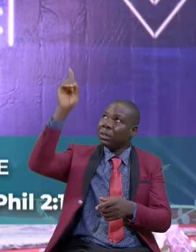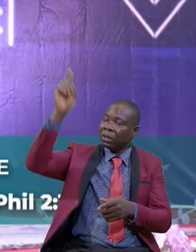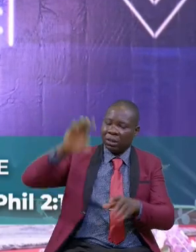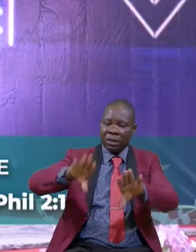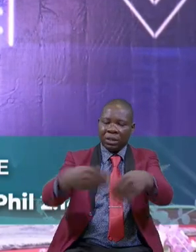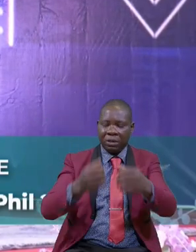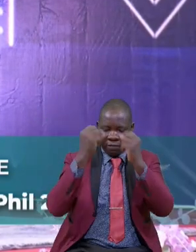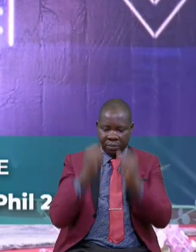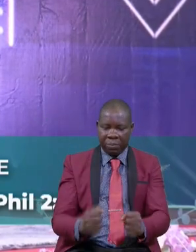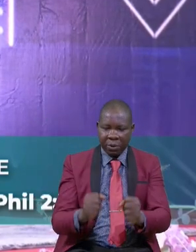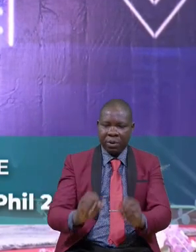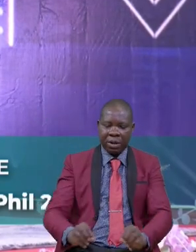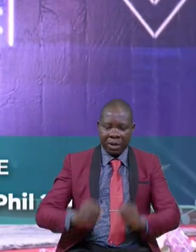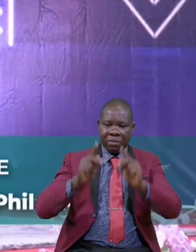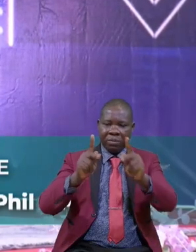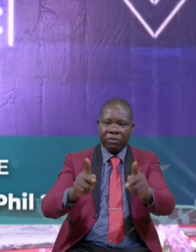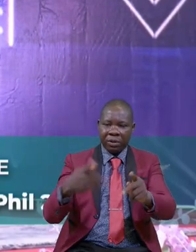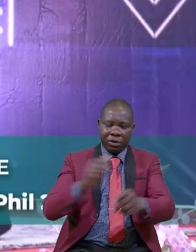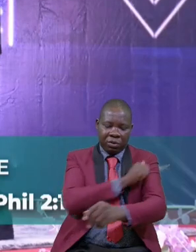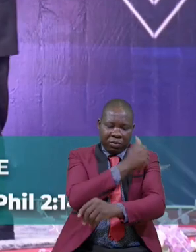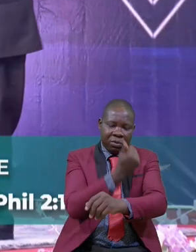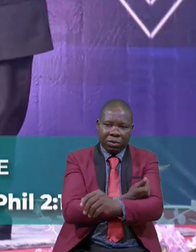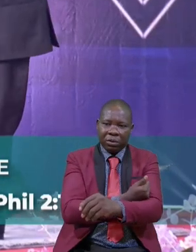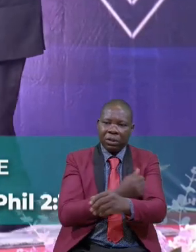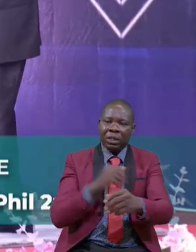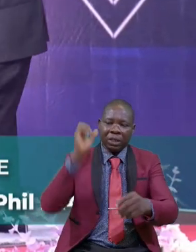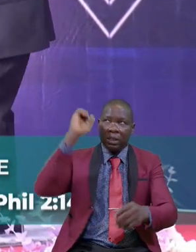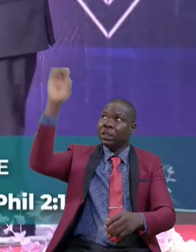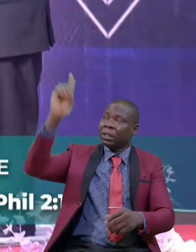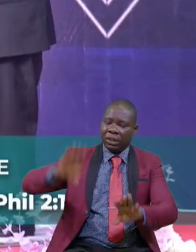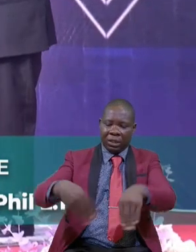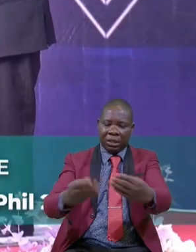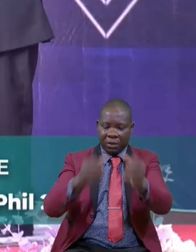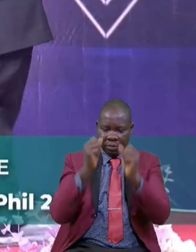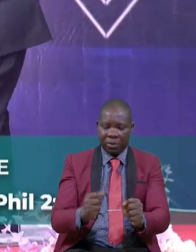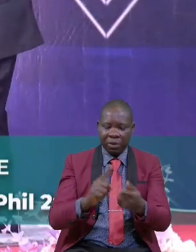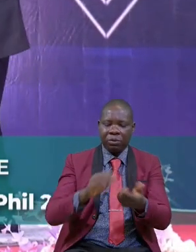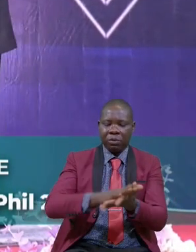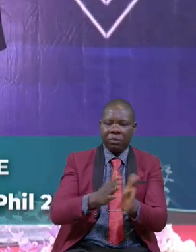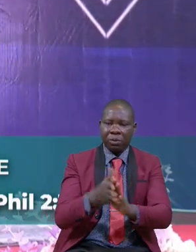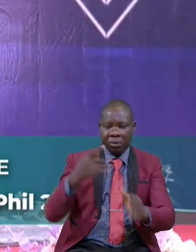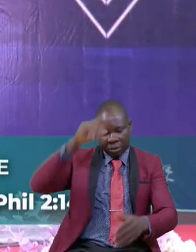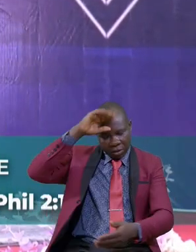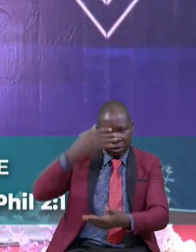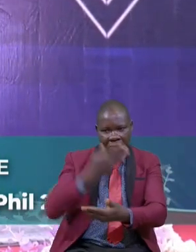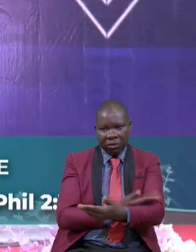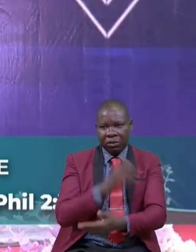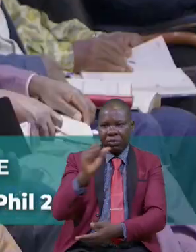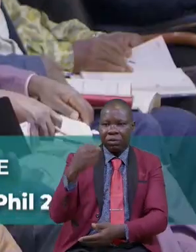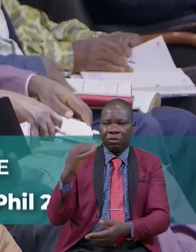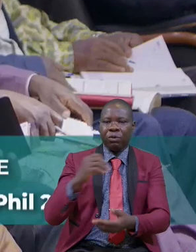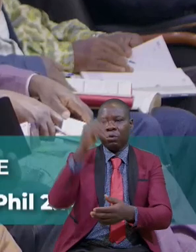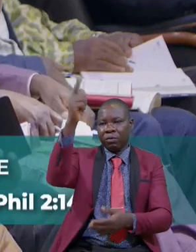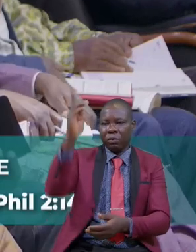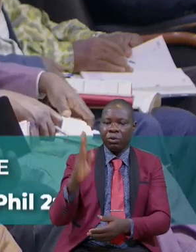l'autorité. Elle a donné le pouvoir de devenir enfant de Dieu, même à ceux qui croient en